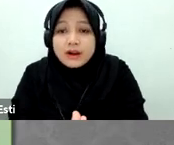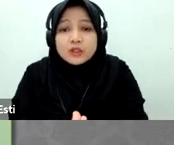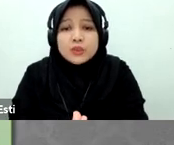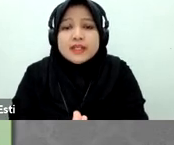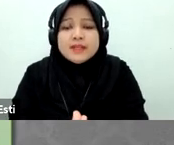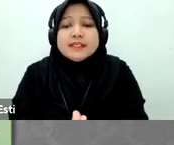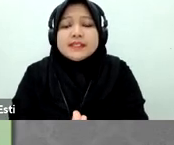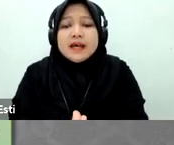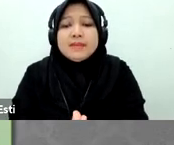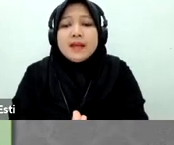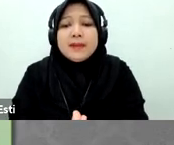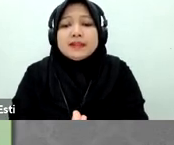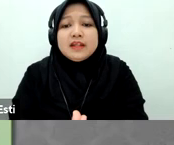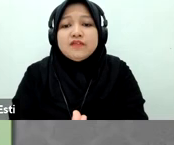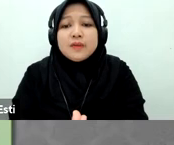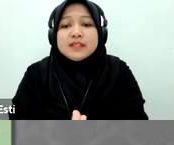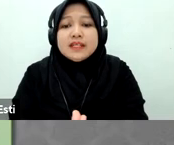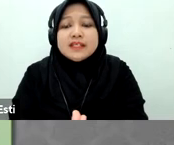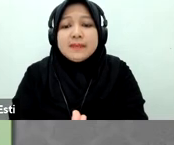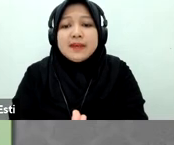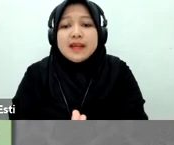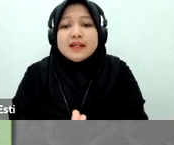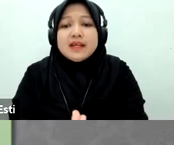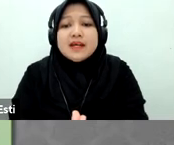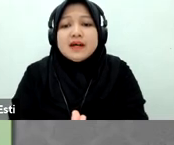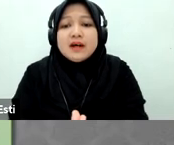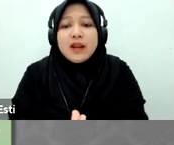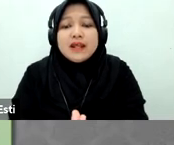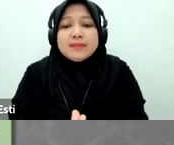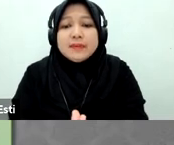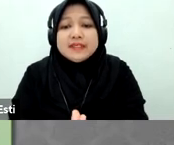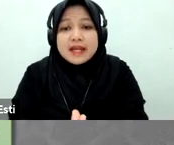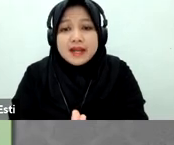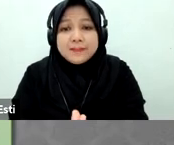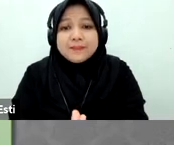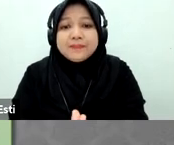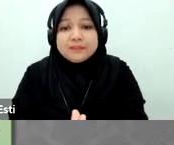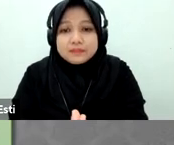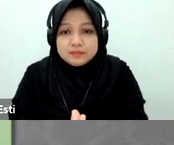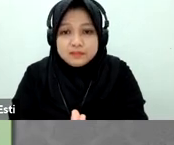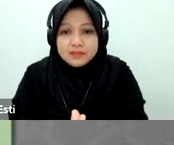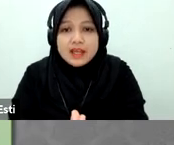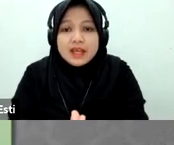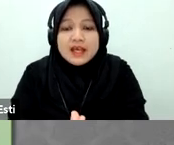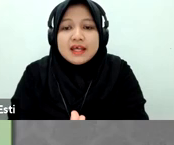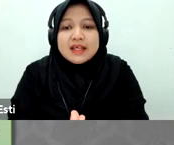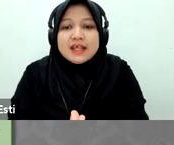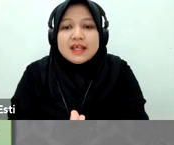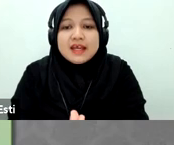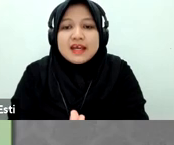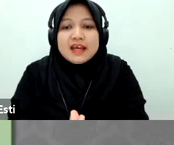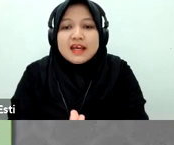orang tuli ini bisa mendapatkan informasi yang disampaikan oleh pembicara Hai